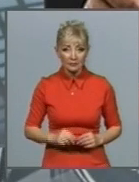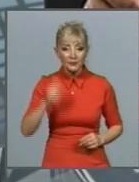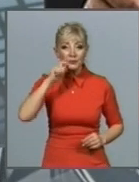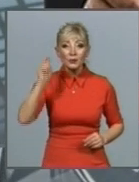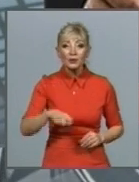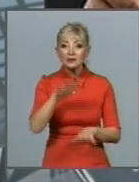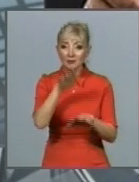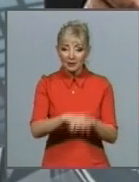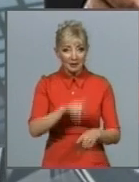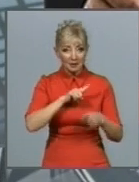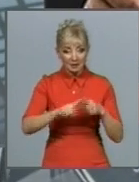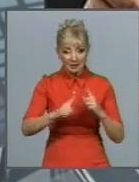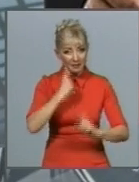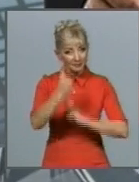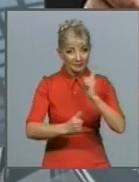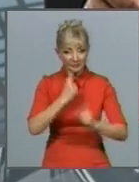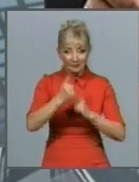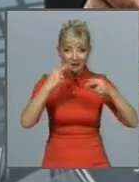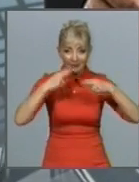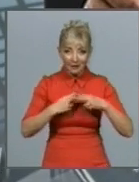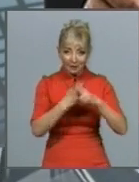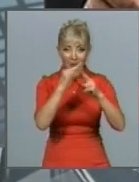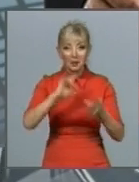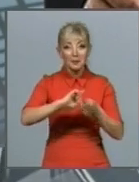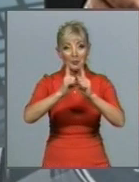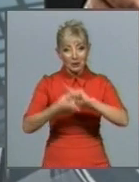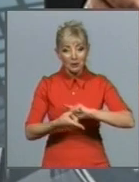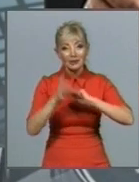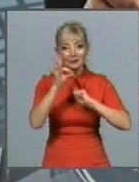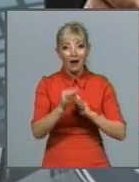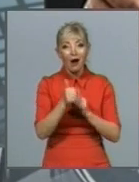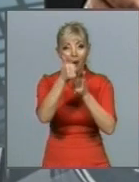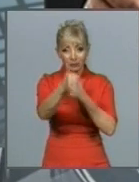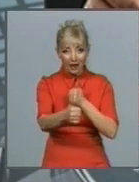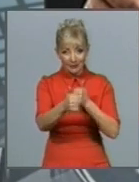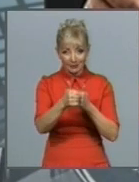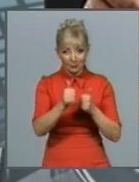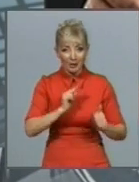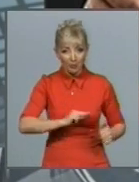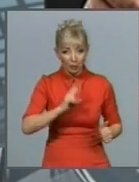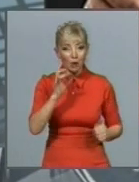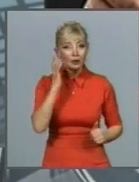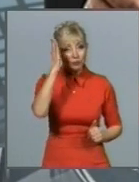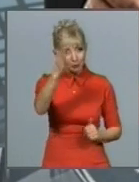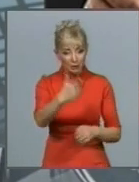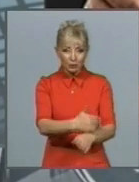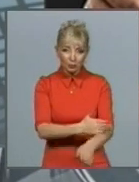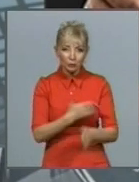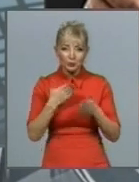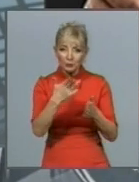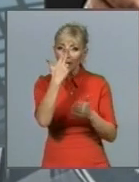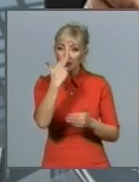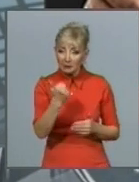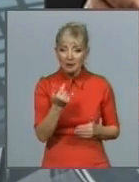Українські банки швидко перебудувалися технічно і перейшли на віддалену роботу. Однак попереду ще довгий шлях адаптації для